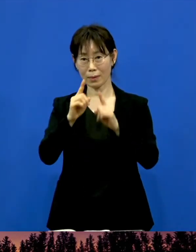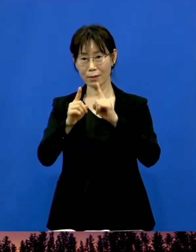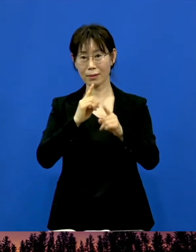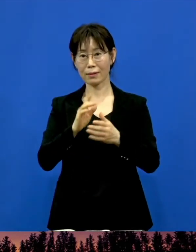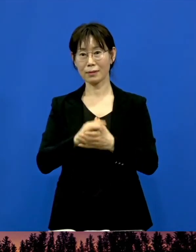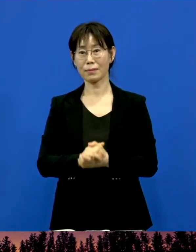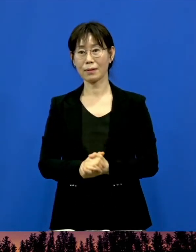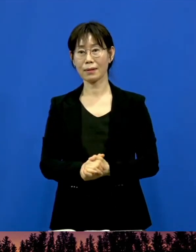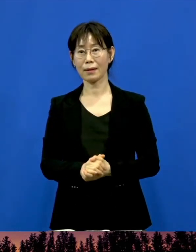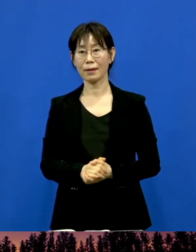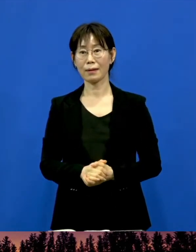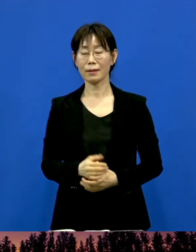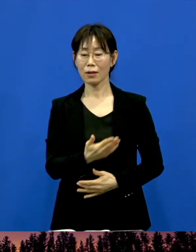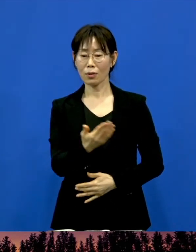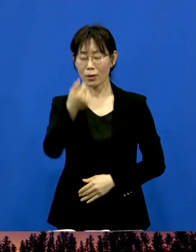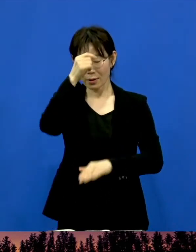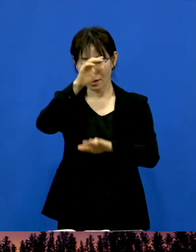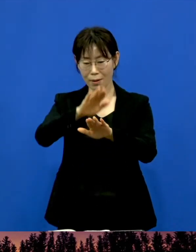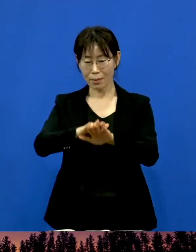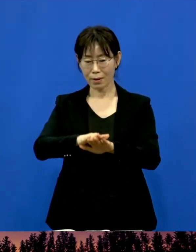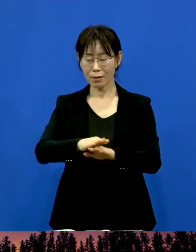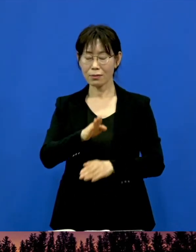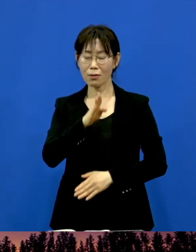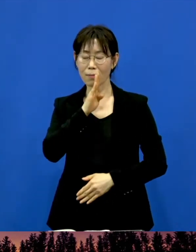그 여러분, 예배가 얼마나 중요한지 몰라요.